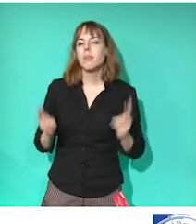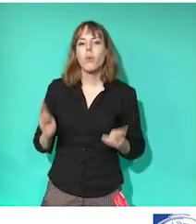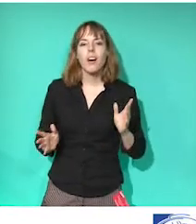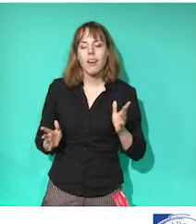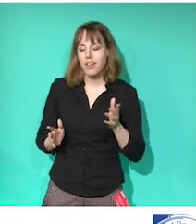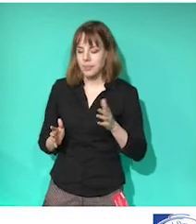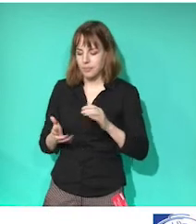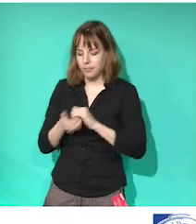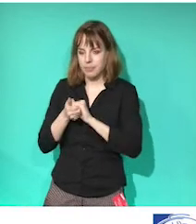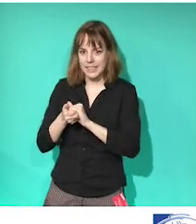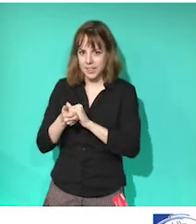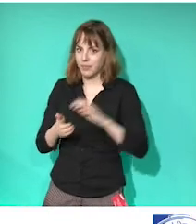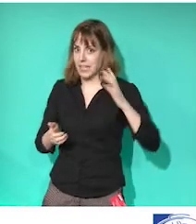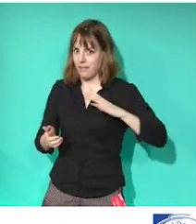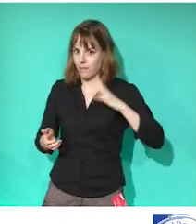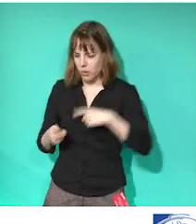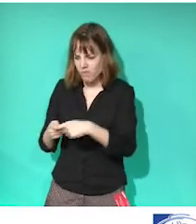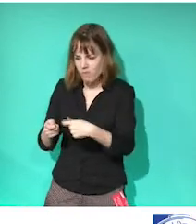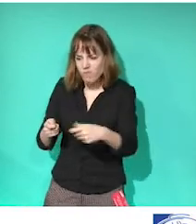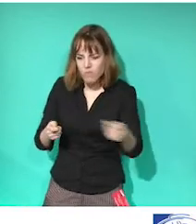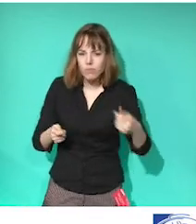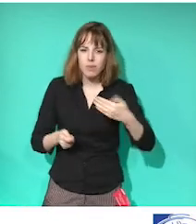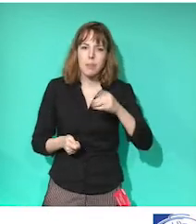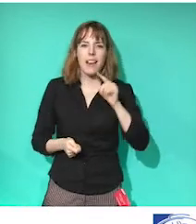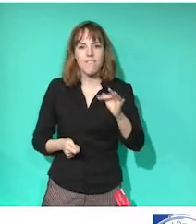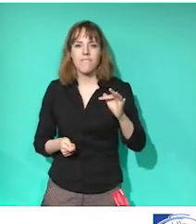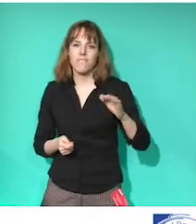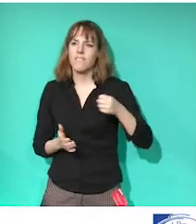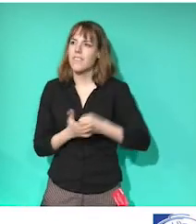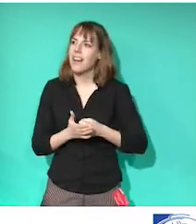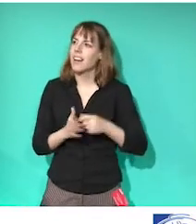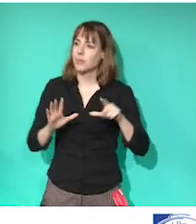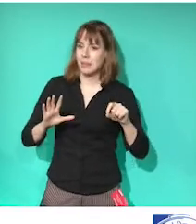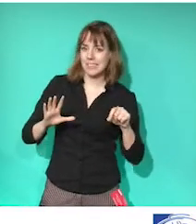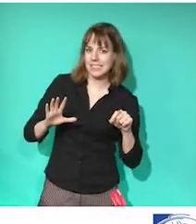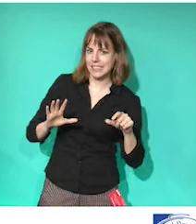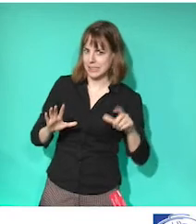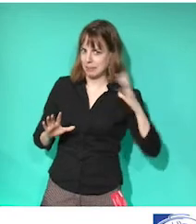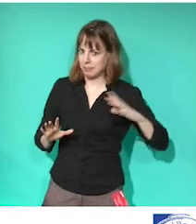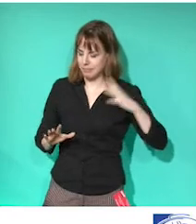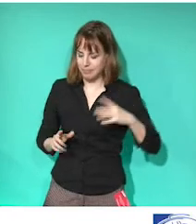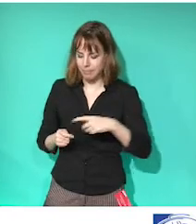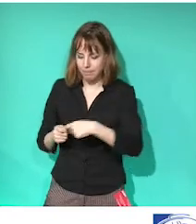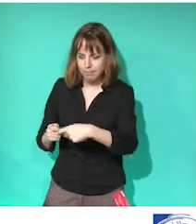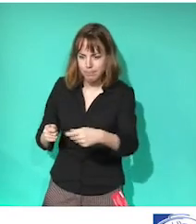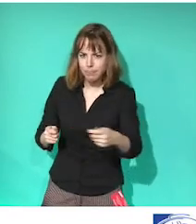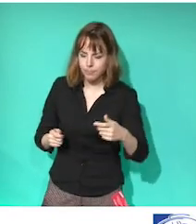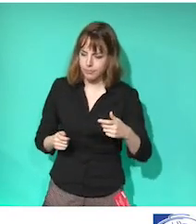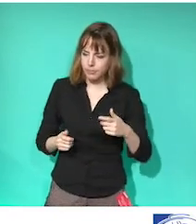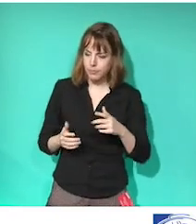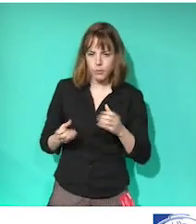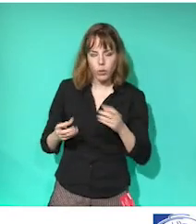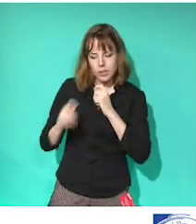lesquelles nous distribuions les tracts du MLF à la fin des années 70, je dis, mais tu vois, ce qu'il y a de bien,